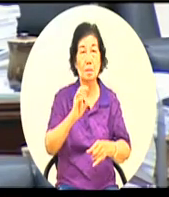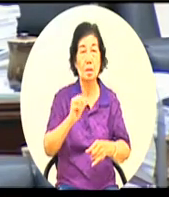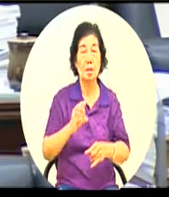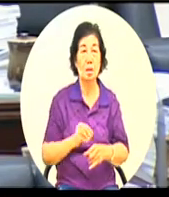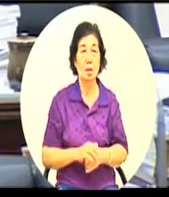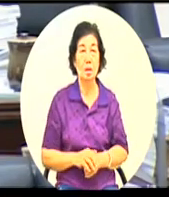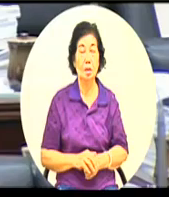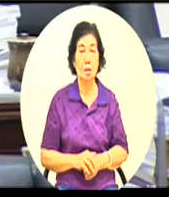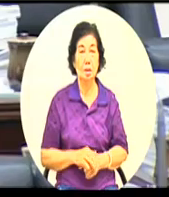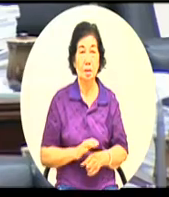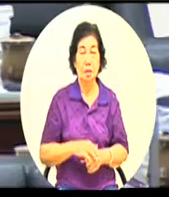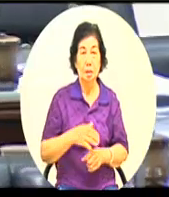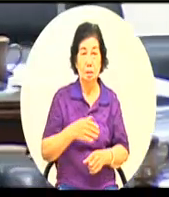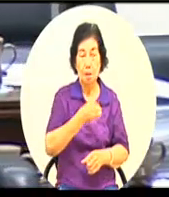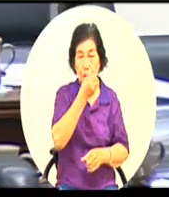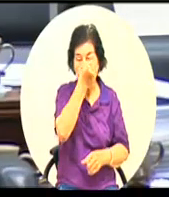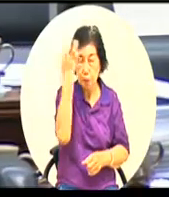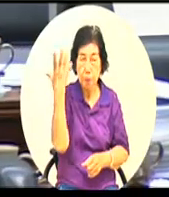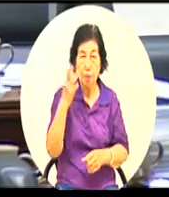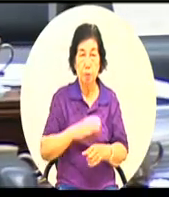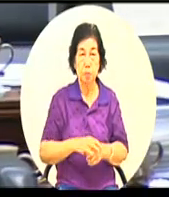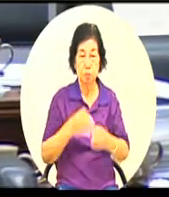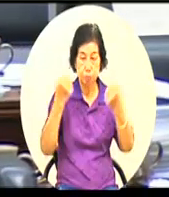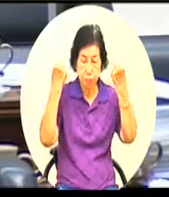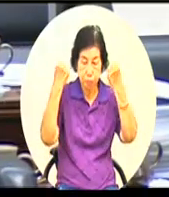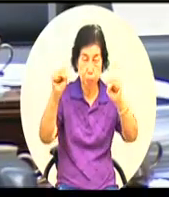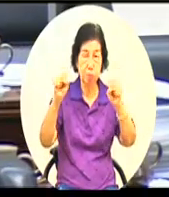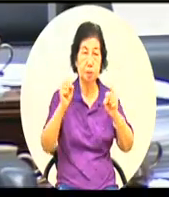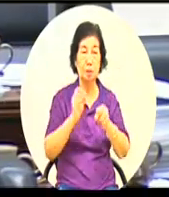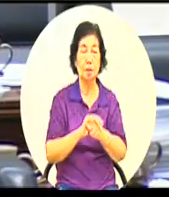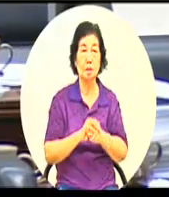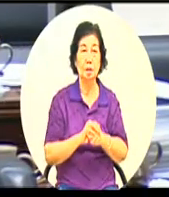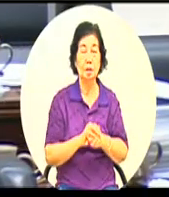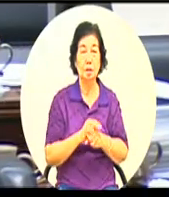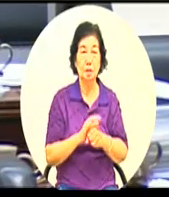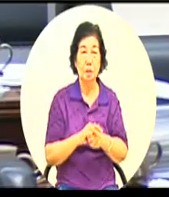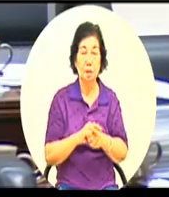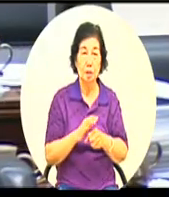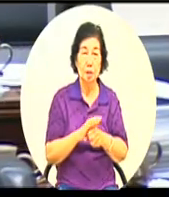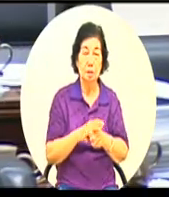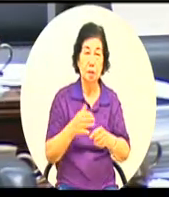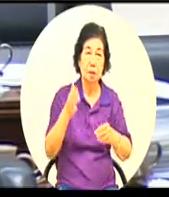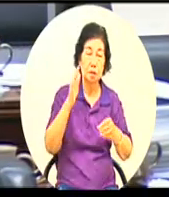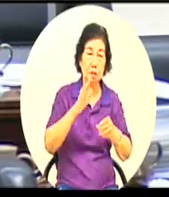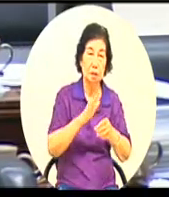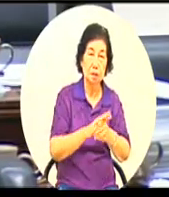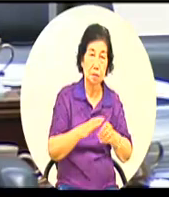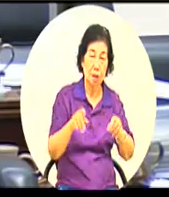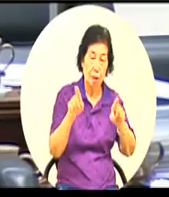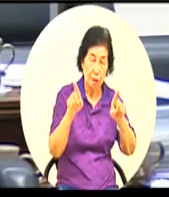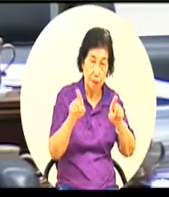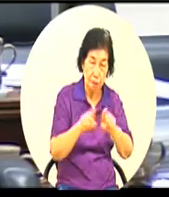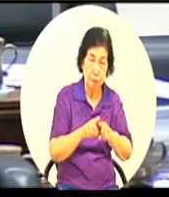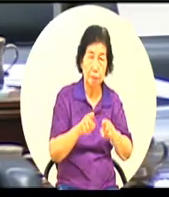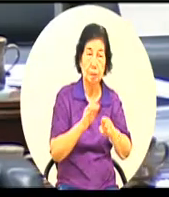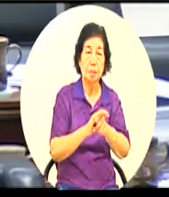当当我少年毕业，经过补考、高考一路，啊，